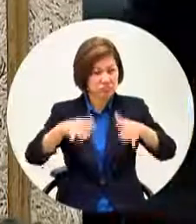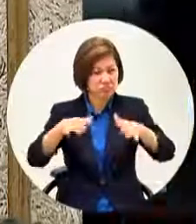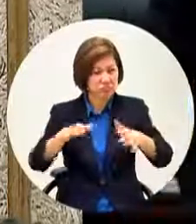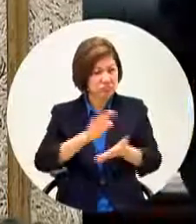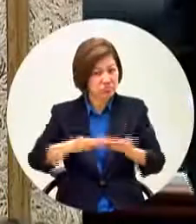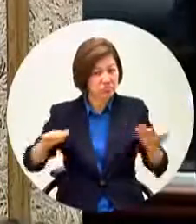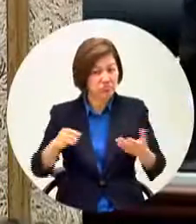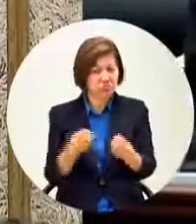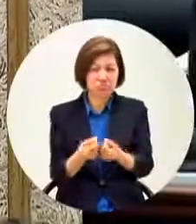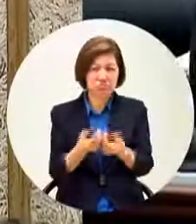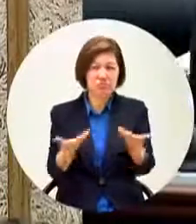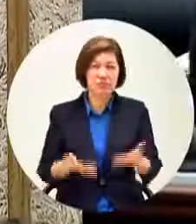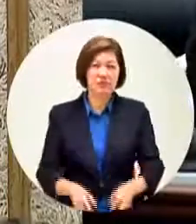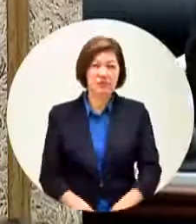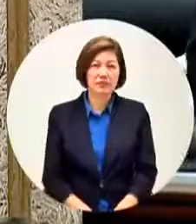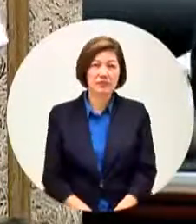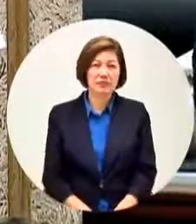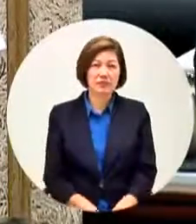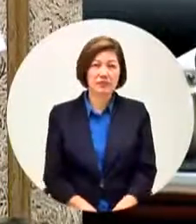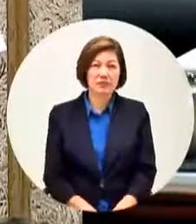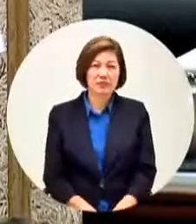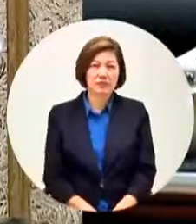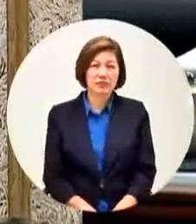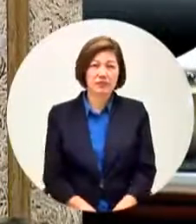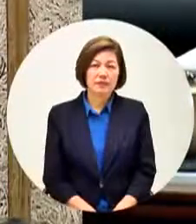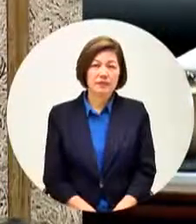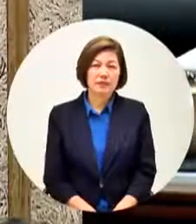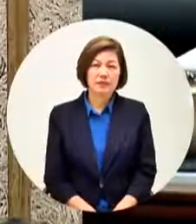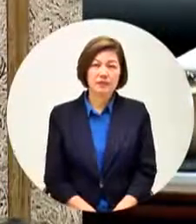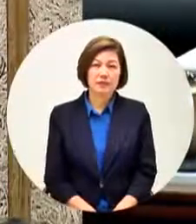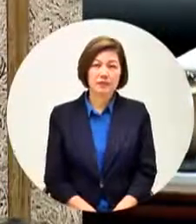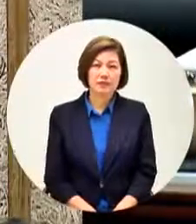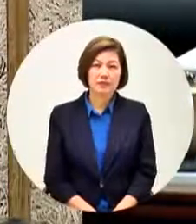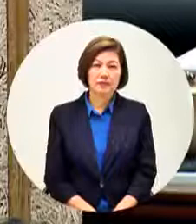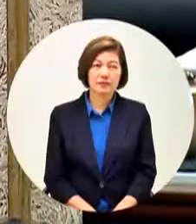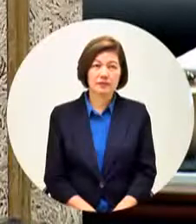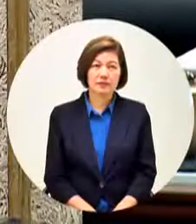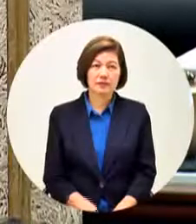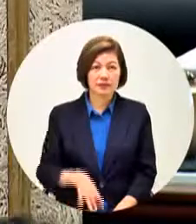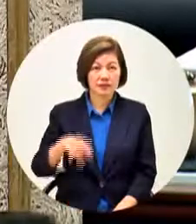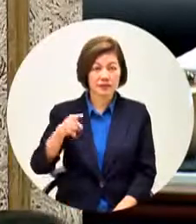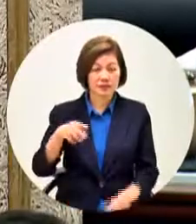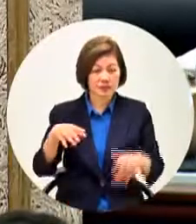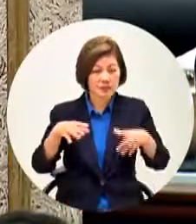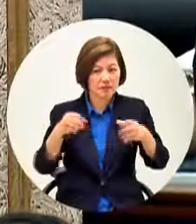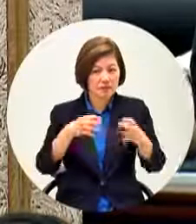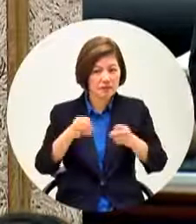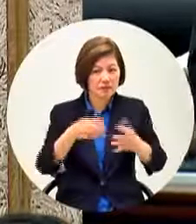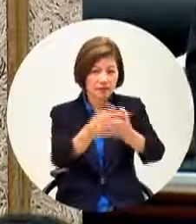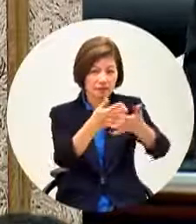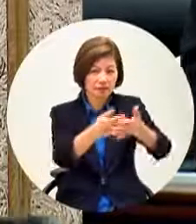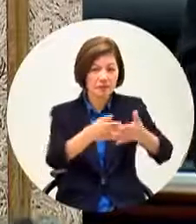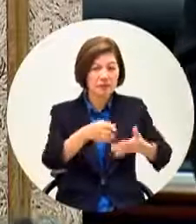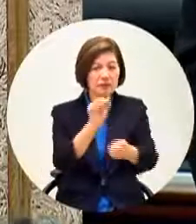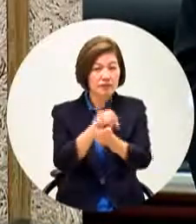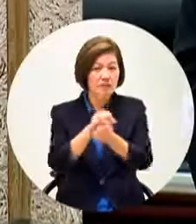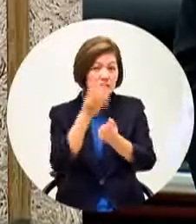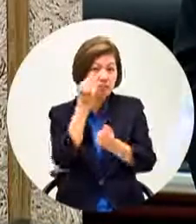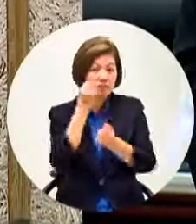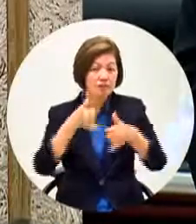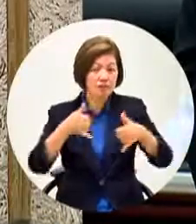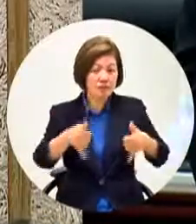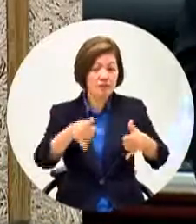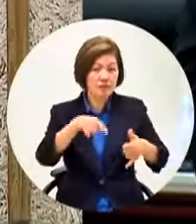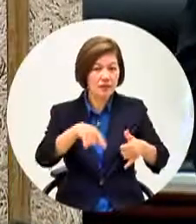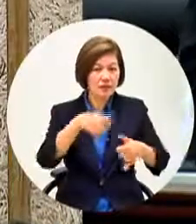蔡代理局长答复。 谢谢主席，谢谢议员。那先，先讲那个照片上面提到的这个城关路这个那个